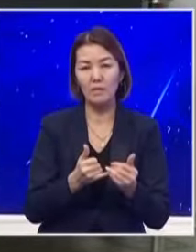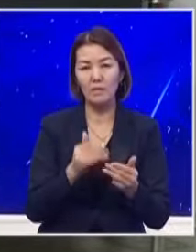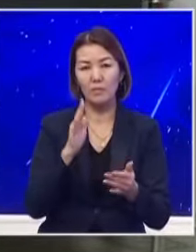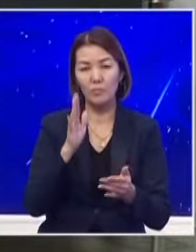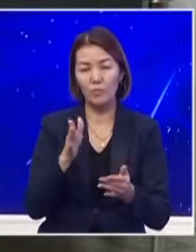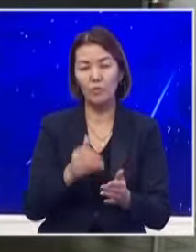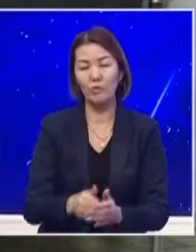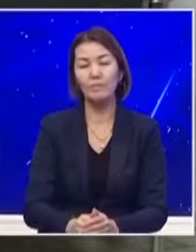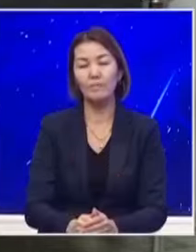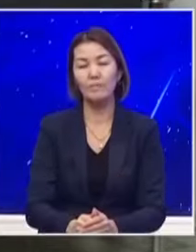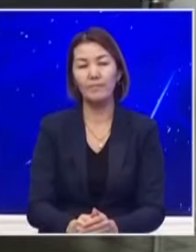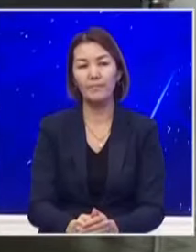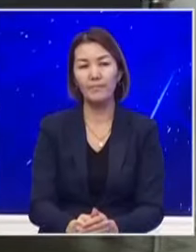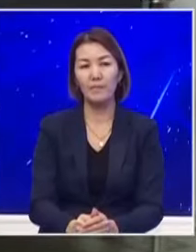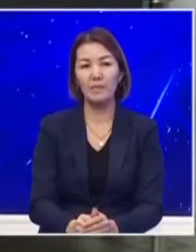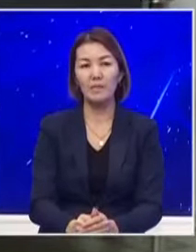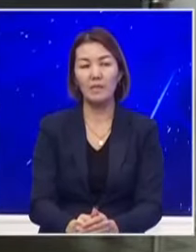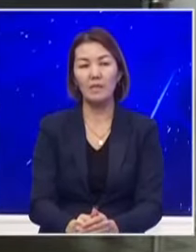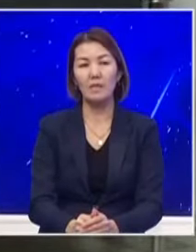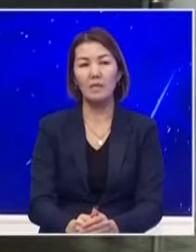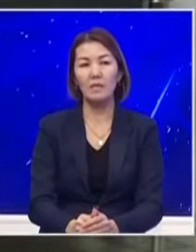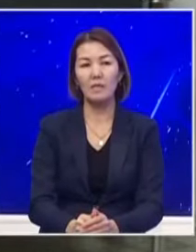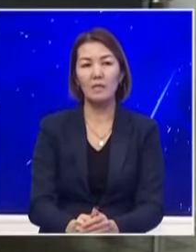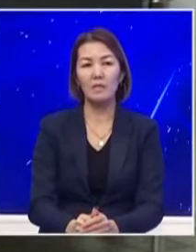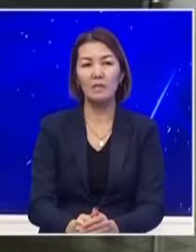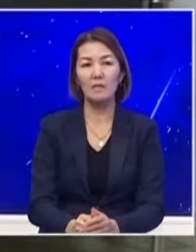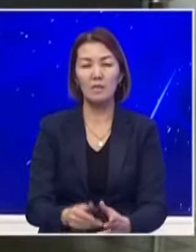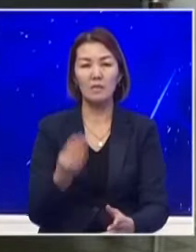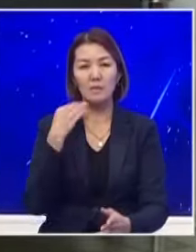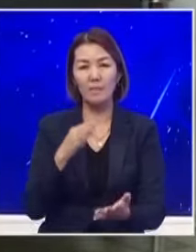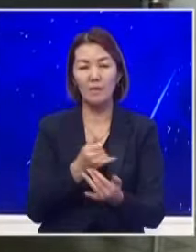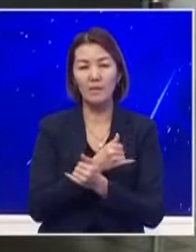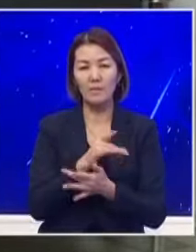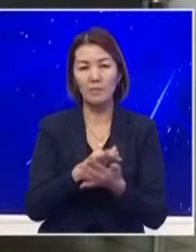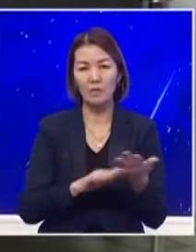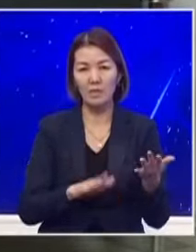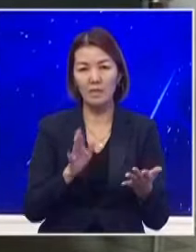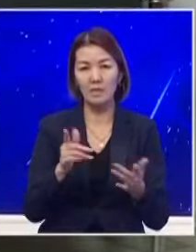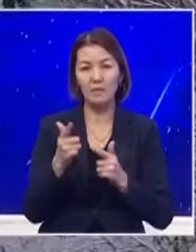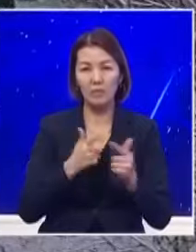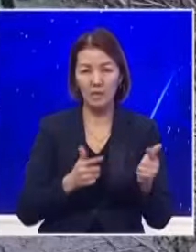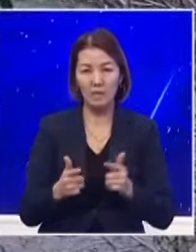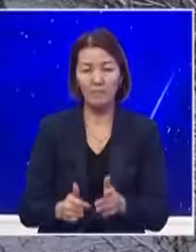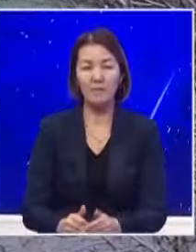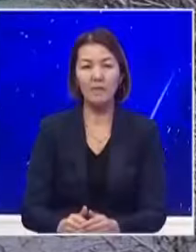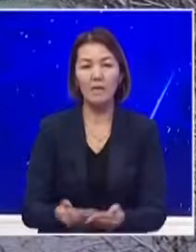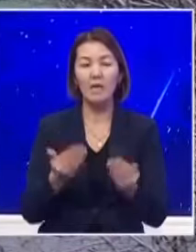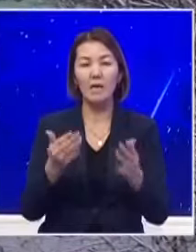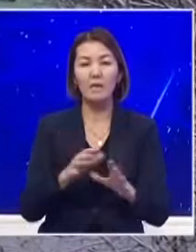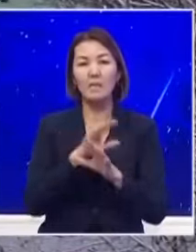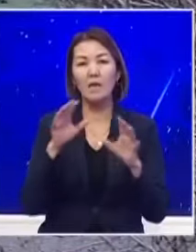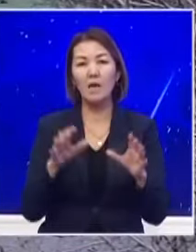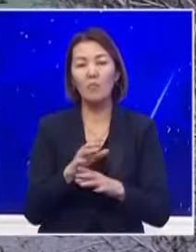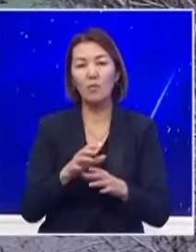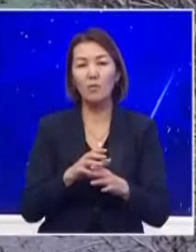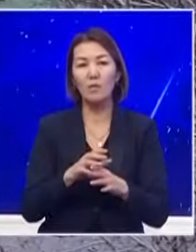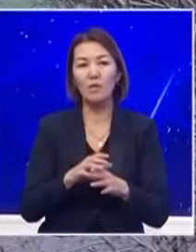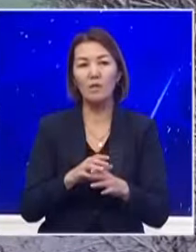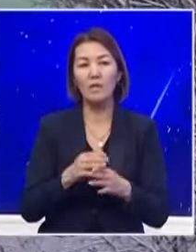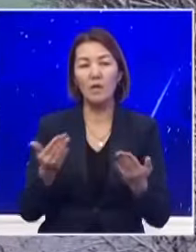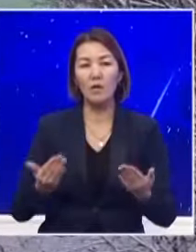қызмет алушыларды қабылдап, ары қарайда сапалы қызметімізді көрсетуге дайынбыз. Қазір қамқор арнаулы әлеуметтік